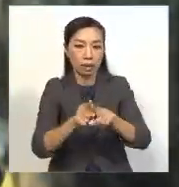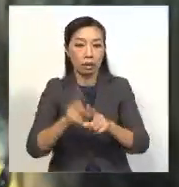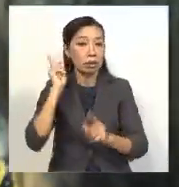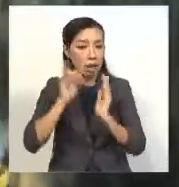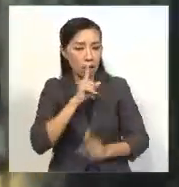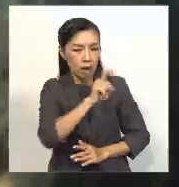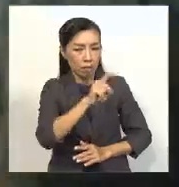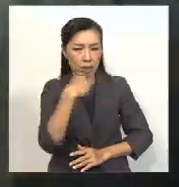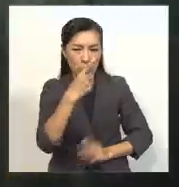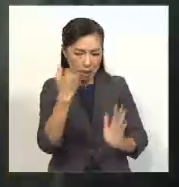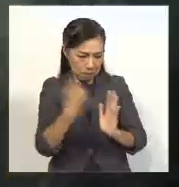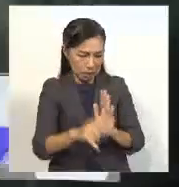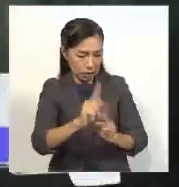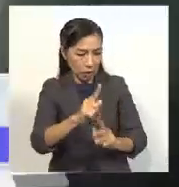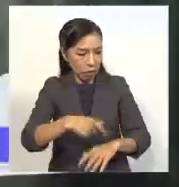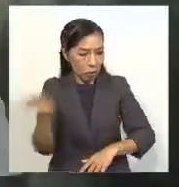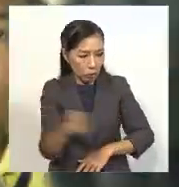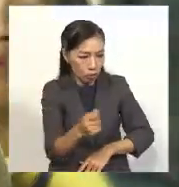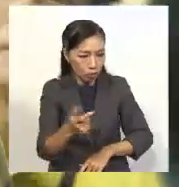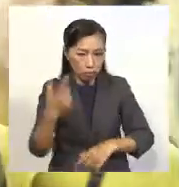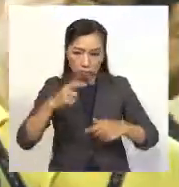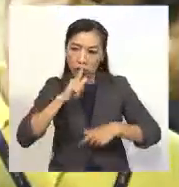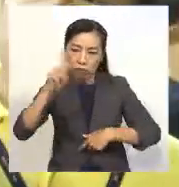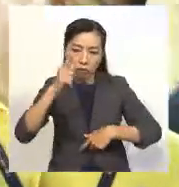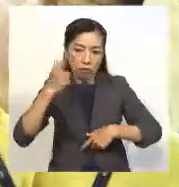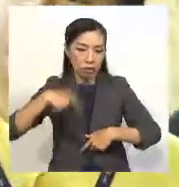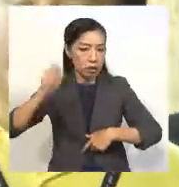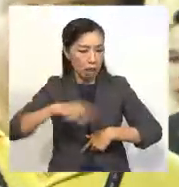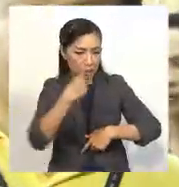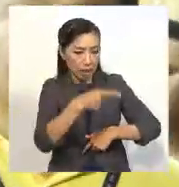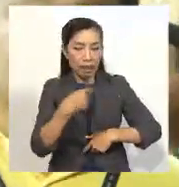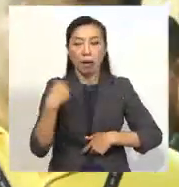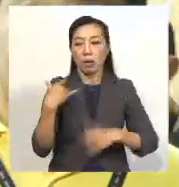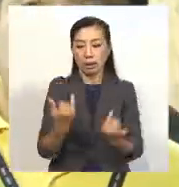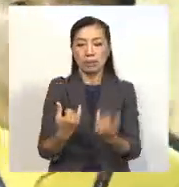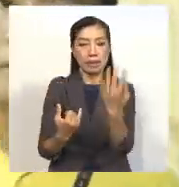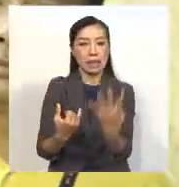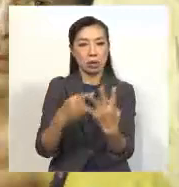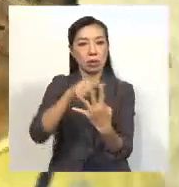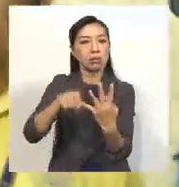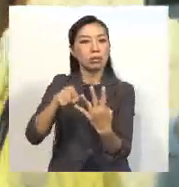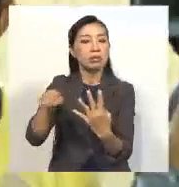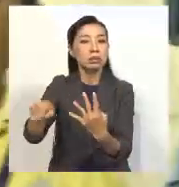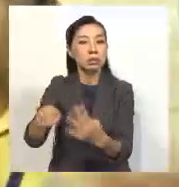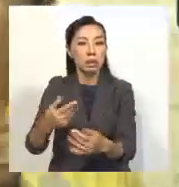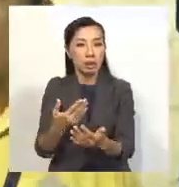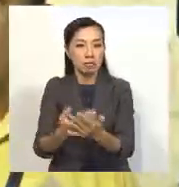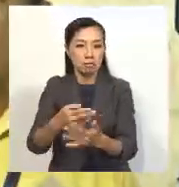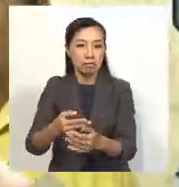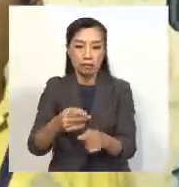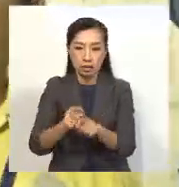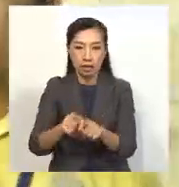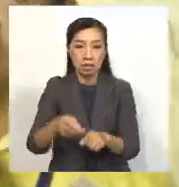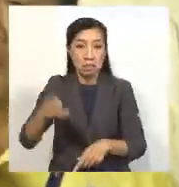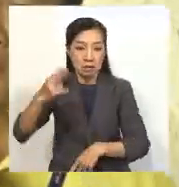ต้องถูกดำเนิน คดีก็ในเบื้องต้นตอนนี้ก็มี4คนที่เป็นผู้ต้องหาในคดีปล้นอีกคนหนึ่งผู้หญิงที่เมื่อ